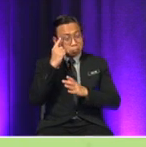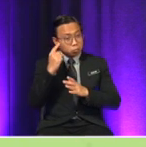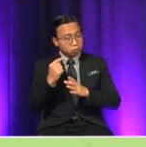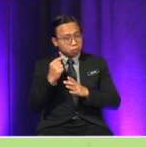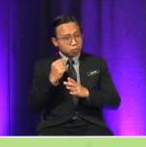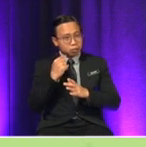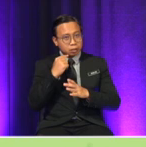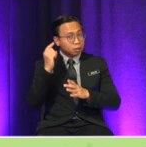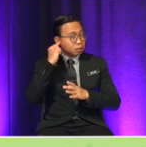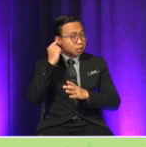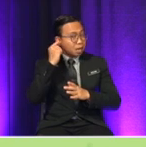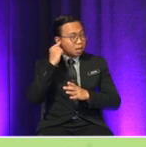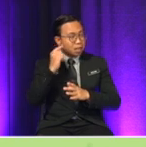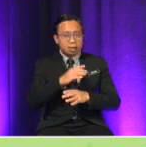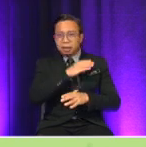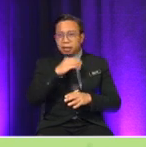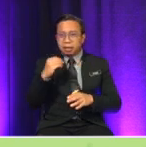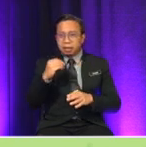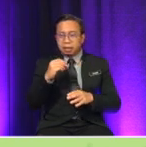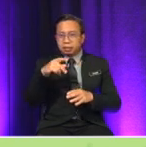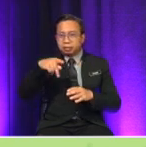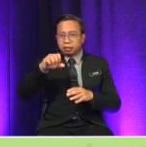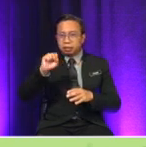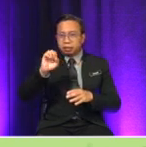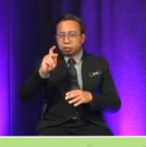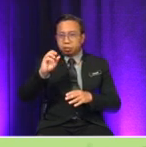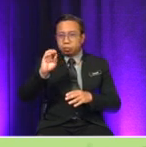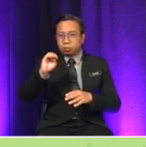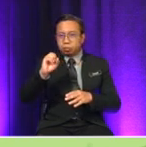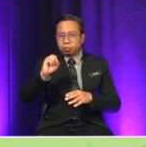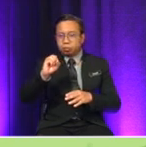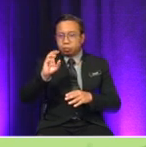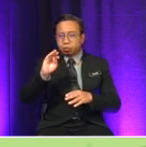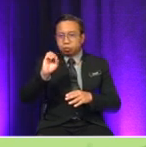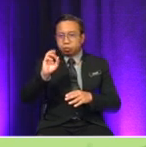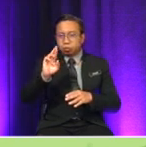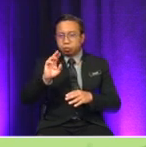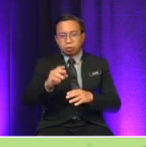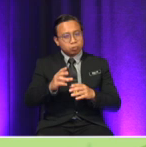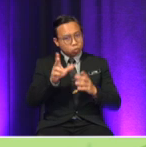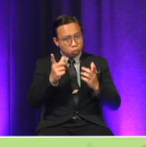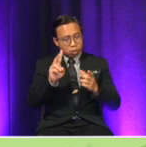pendengar, pendengaran dan preskomotor. Yang kedua, menggalakkan kanak-kanak meneroka dan